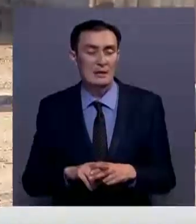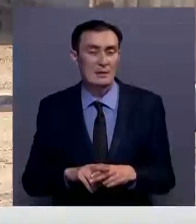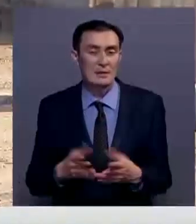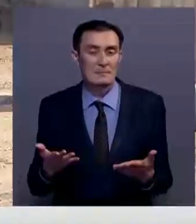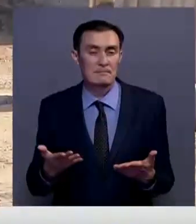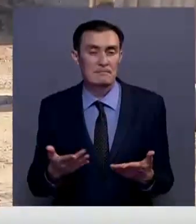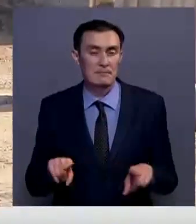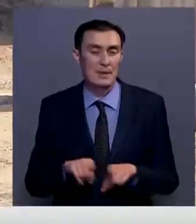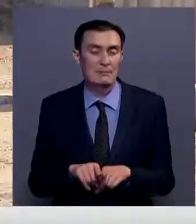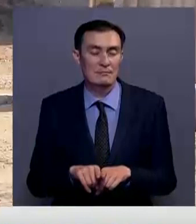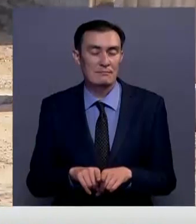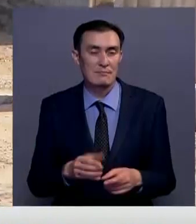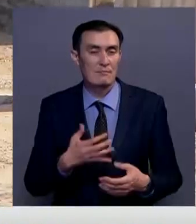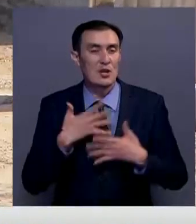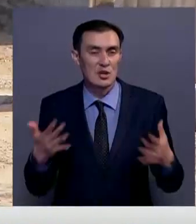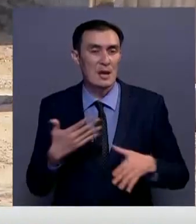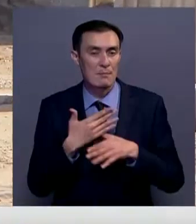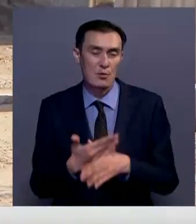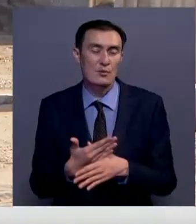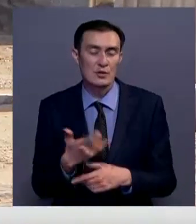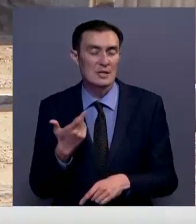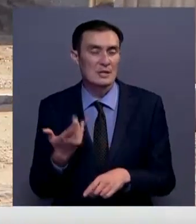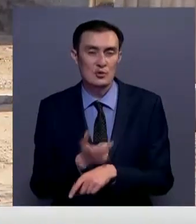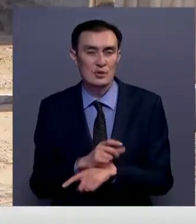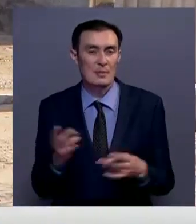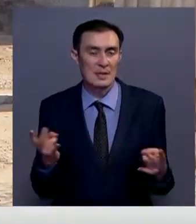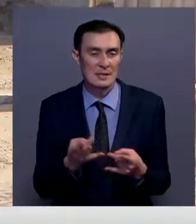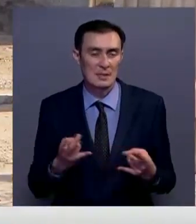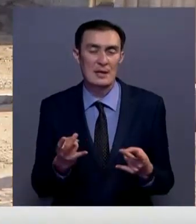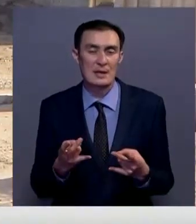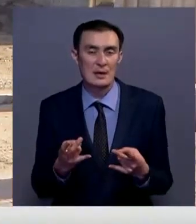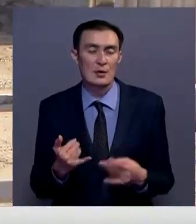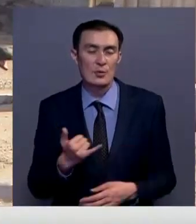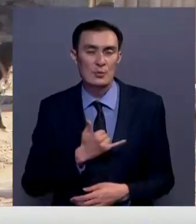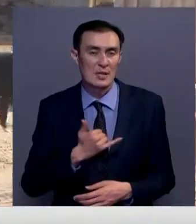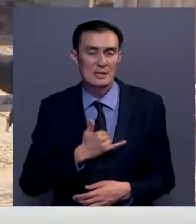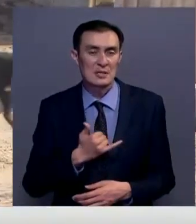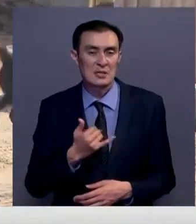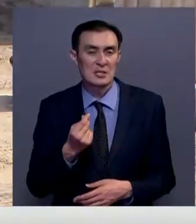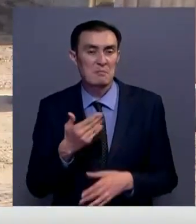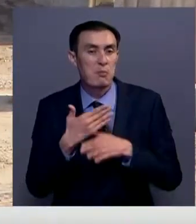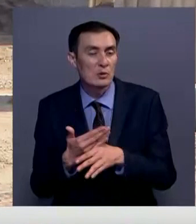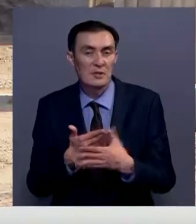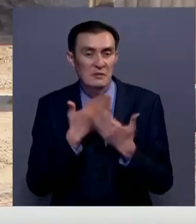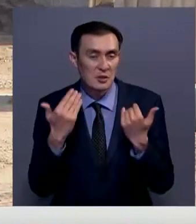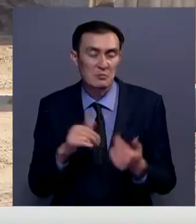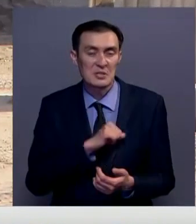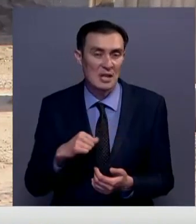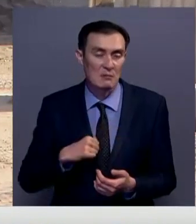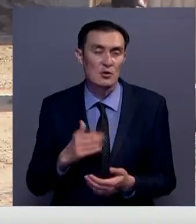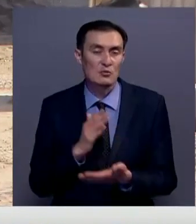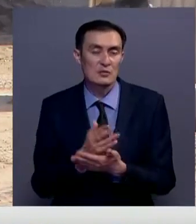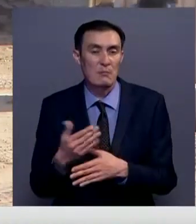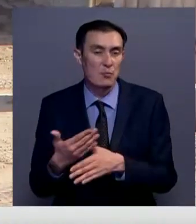прям вот реально помощь такая необходимо то есть у нас нет спонсоров мы существуем за счет а